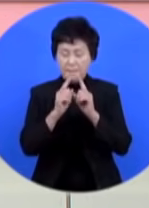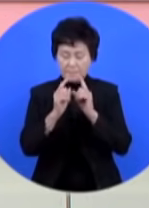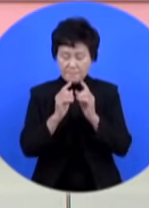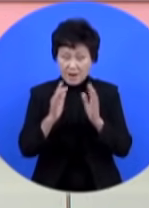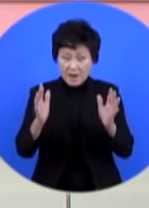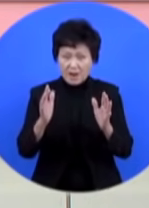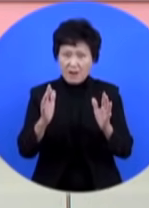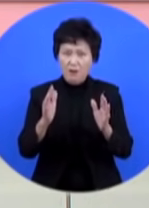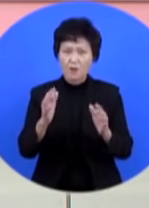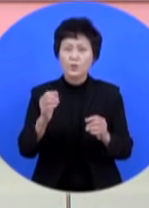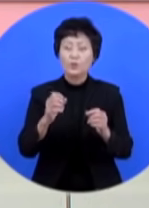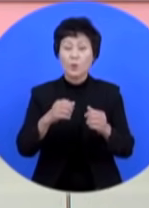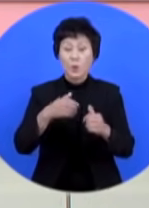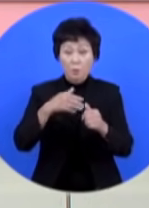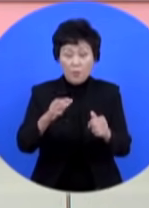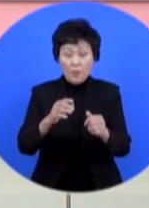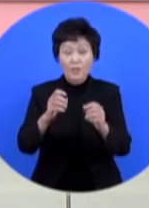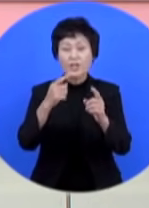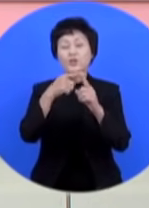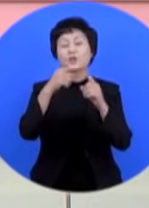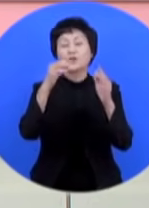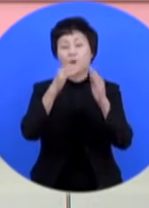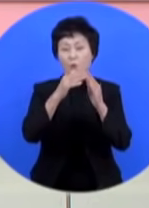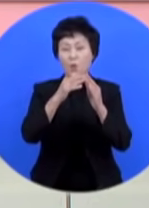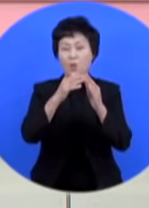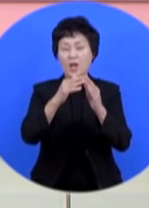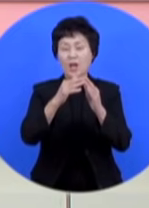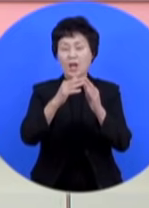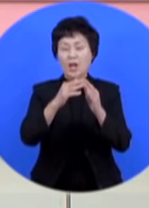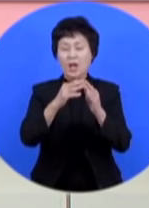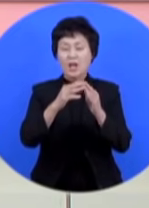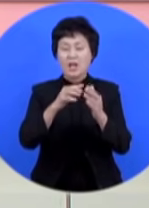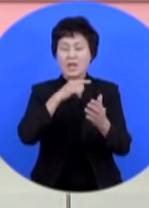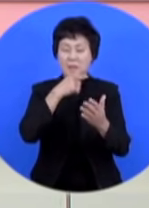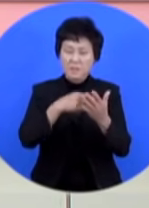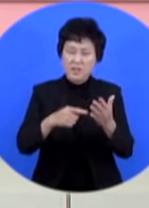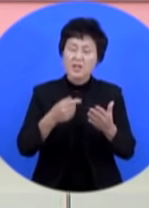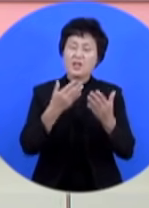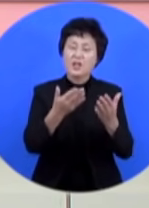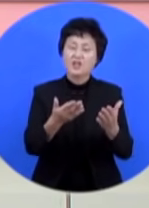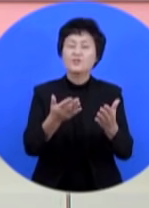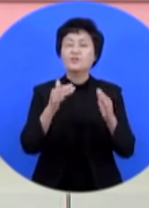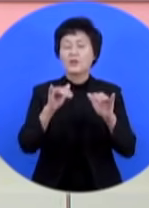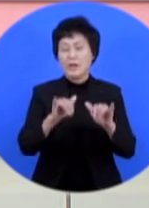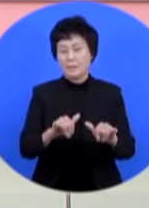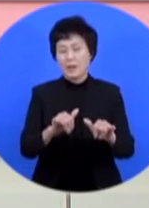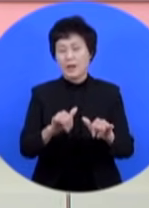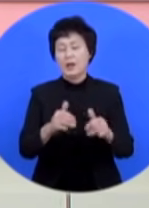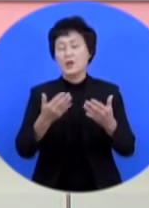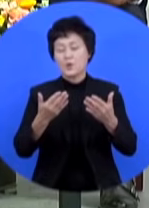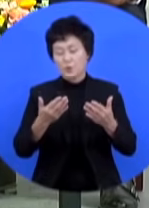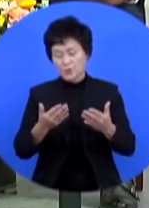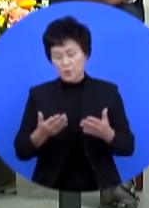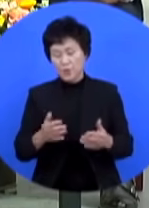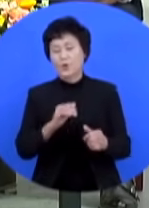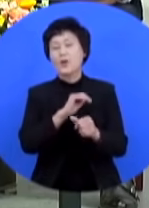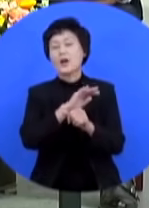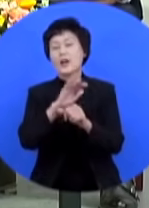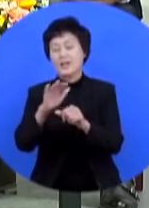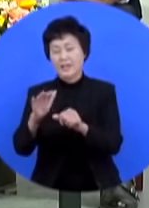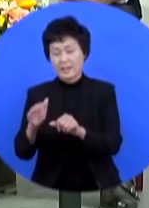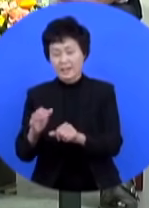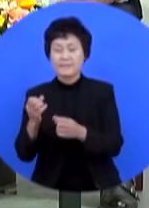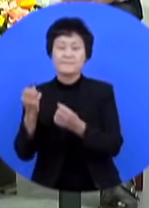아마 쏟아지게 될 것을 염려해서 조용하게 장례를 치루었습니다. 그런데 이번에 이제